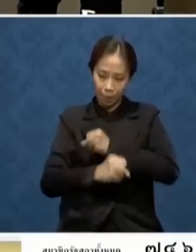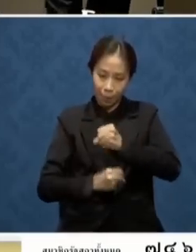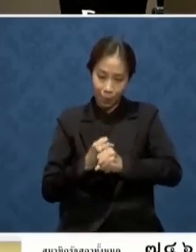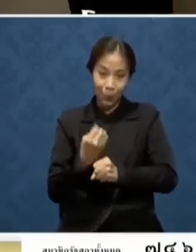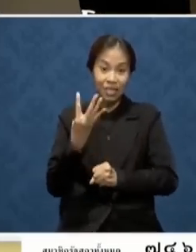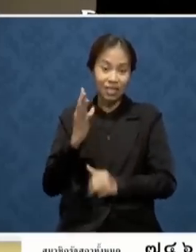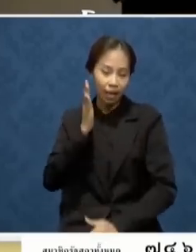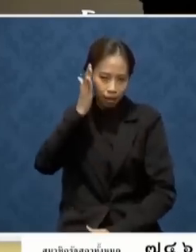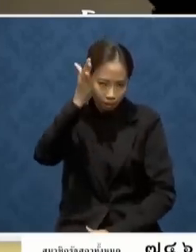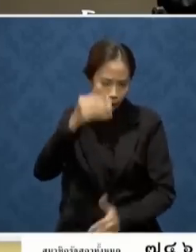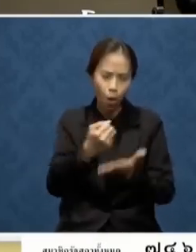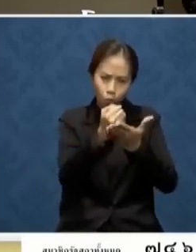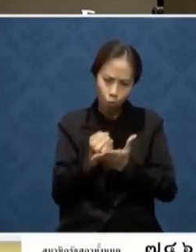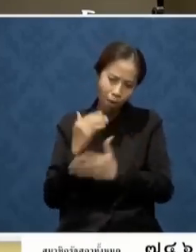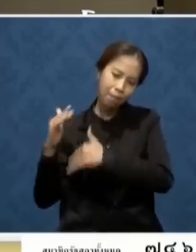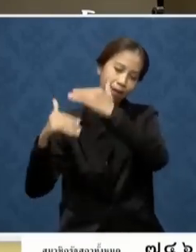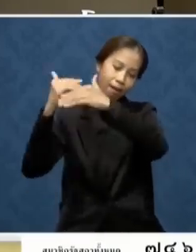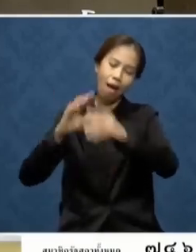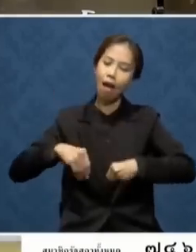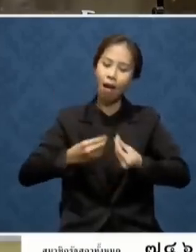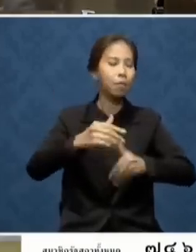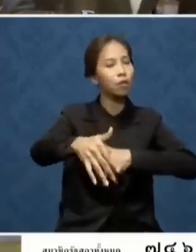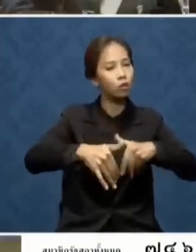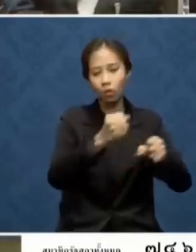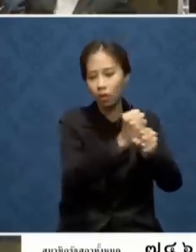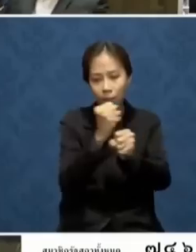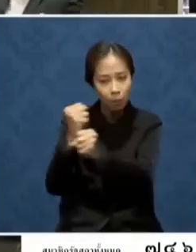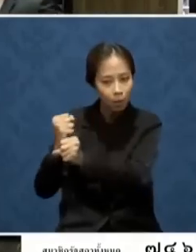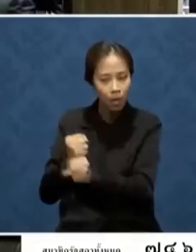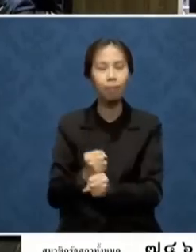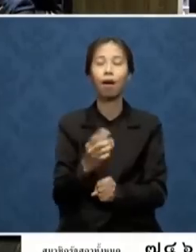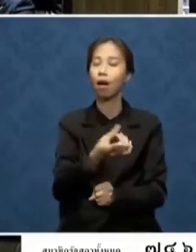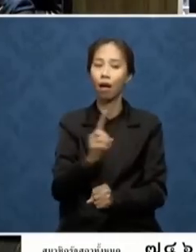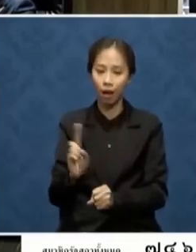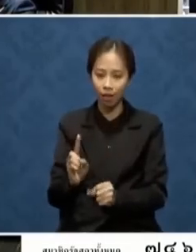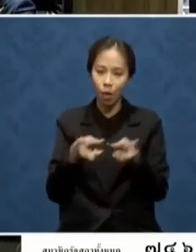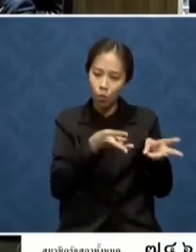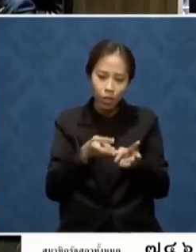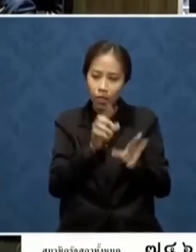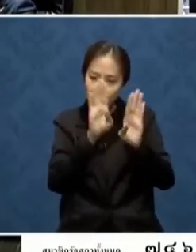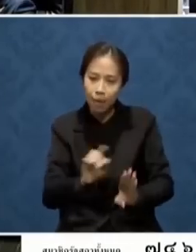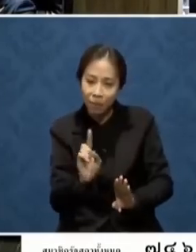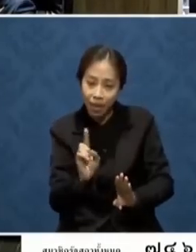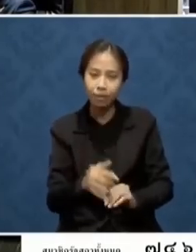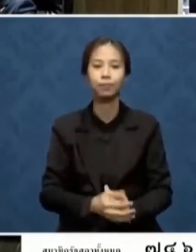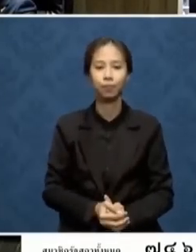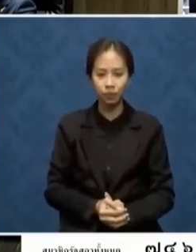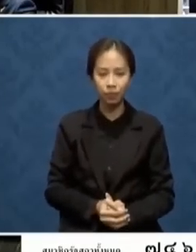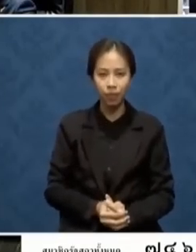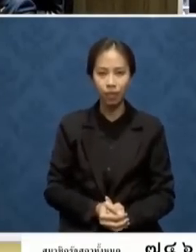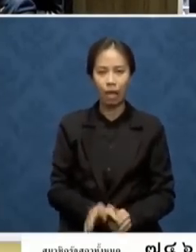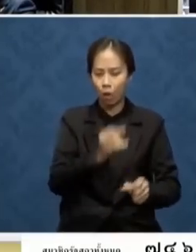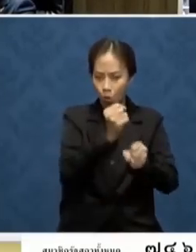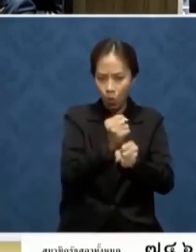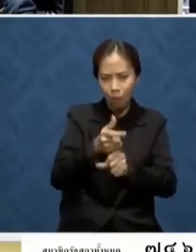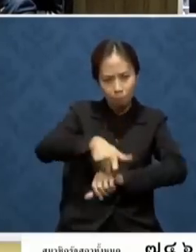พาความก้าวหน้าอะไรมาให้กับประชาชนบ้างและด้วยวิธีการใดคำสัญญาที่เป็นรูปธรรมเท่านั้น